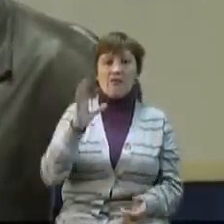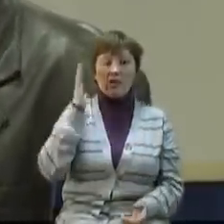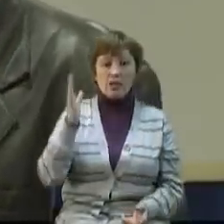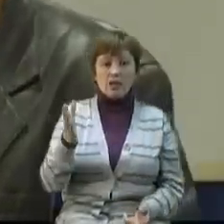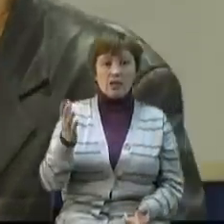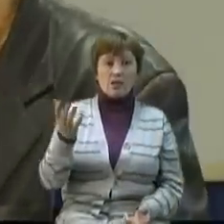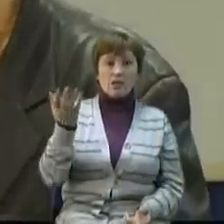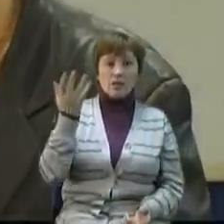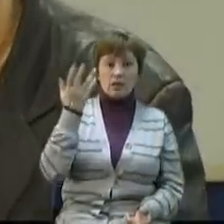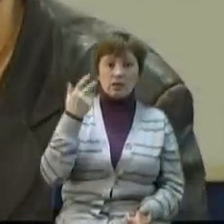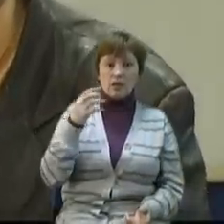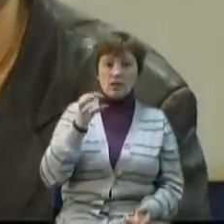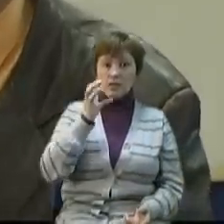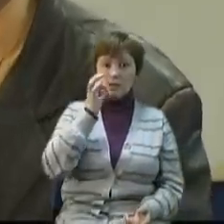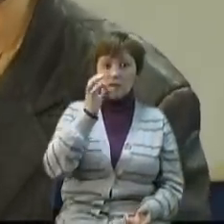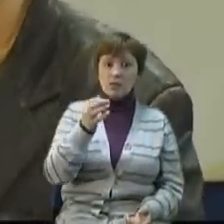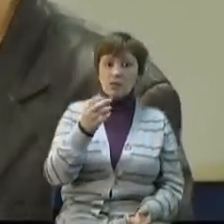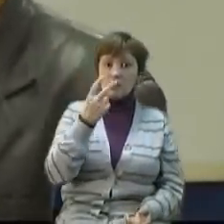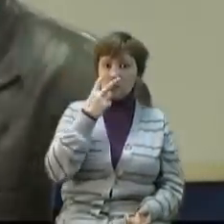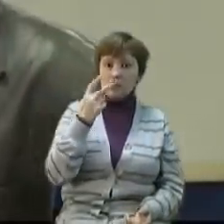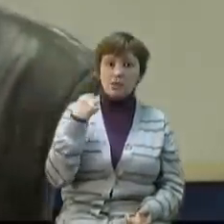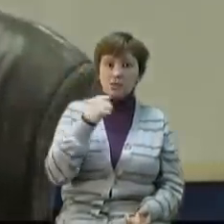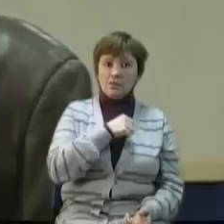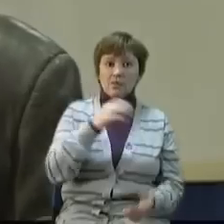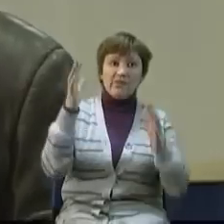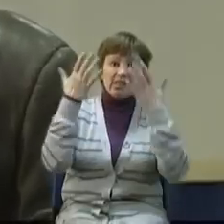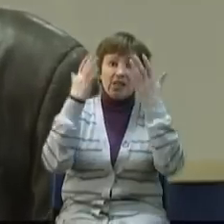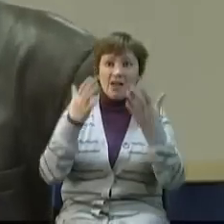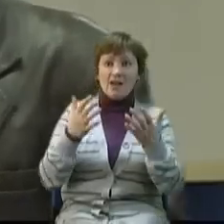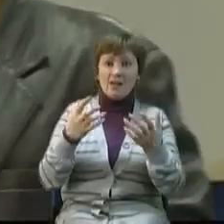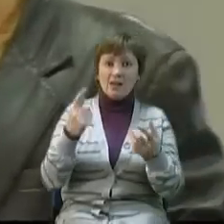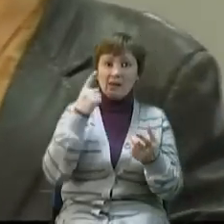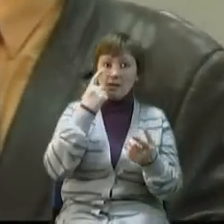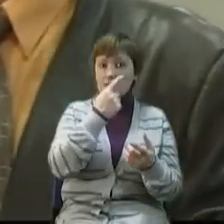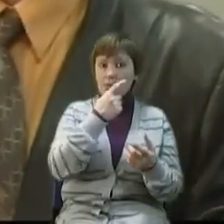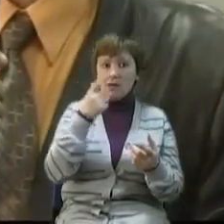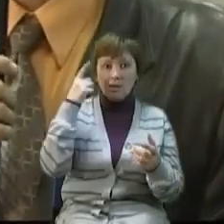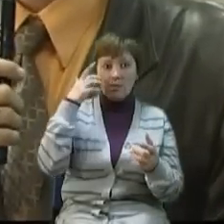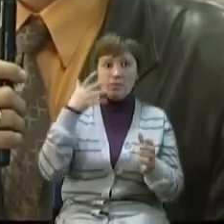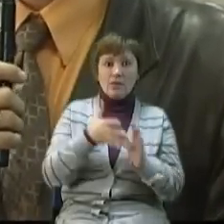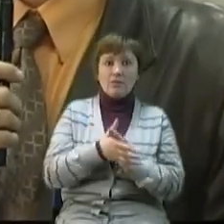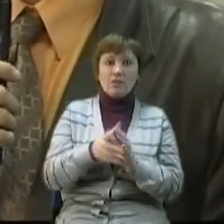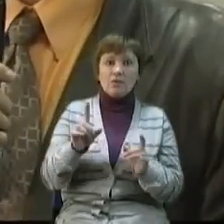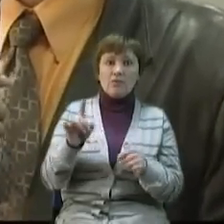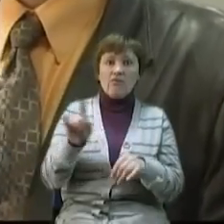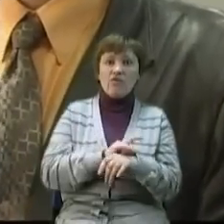сказал, смотрю себе в глаза и понимаю, что вру.